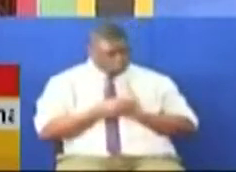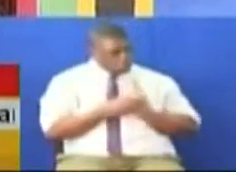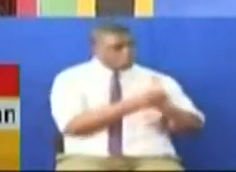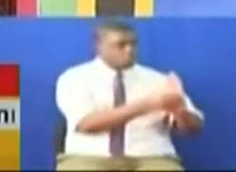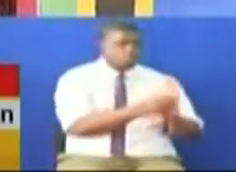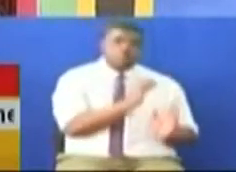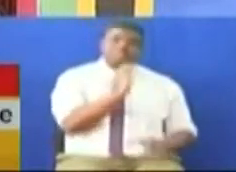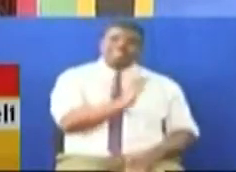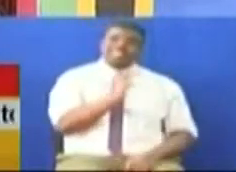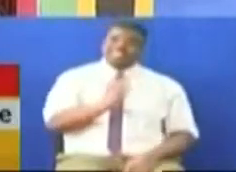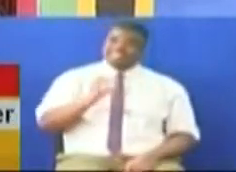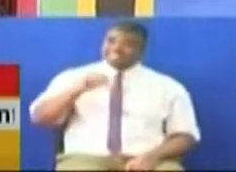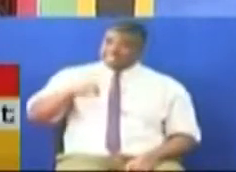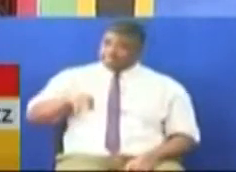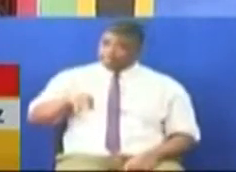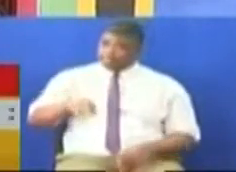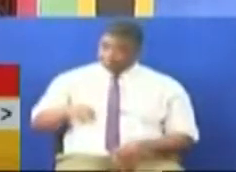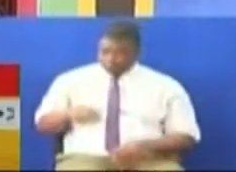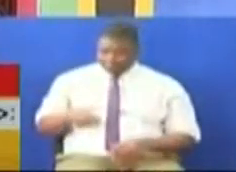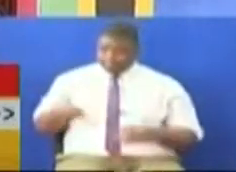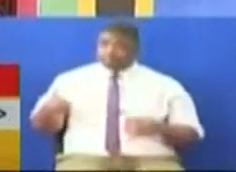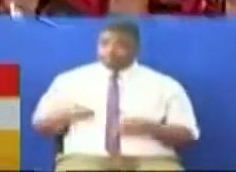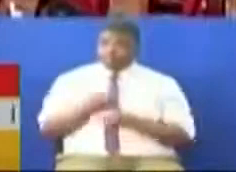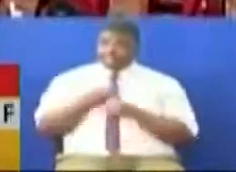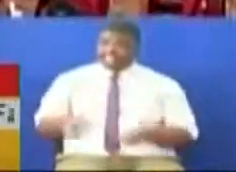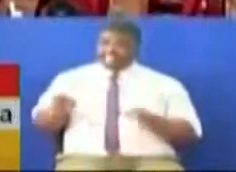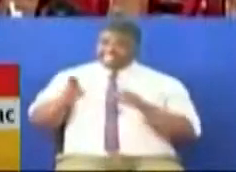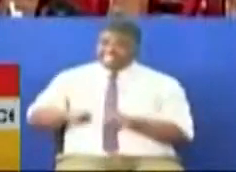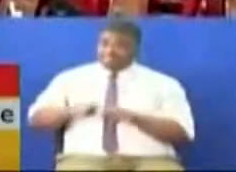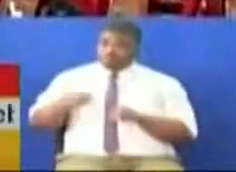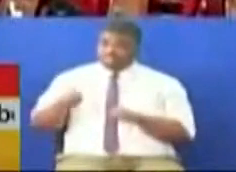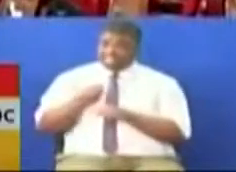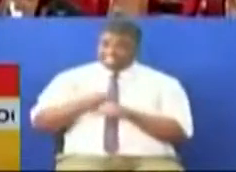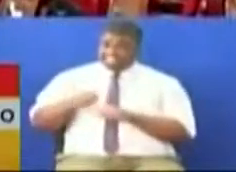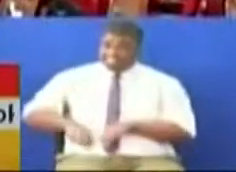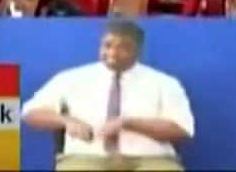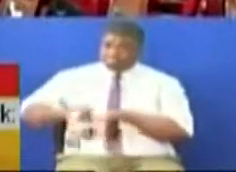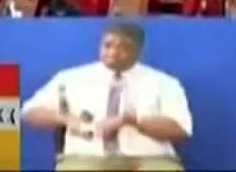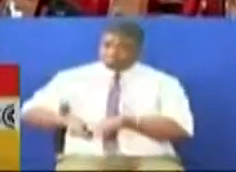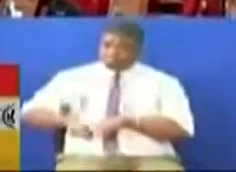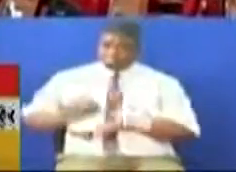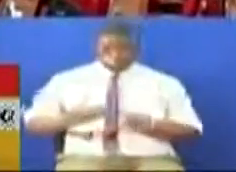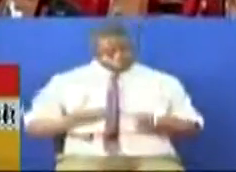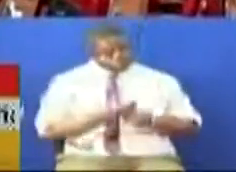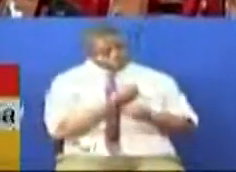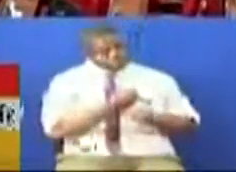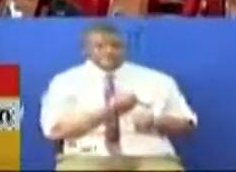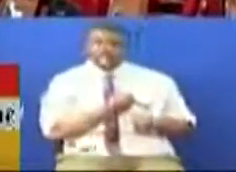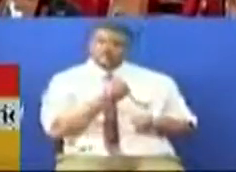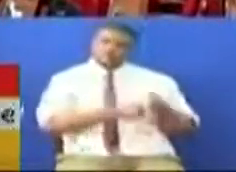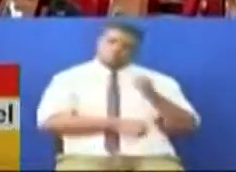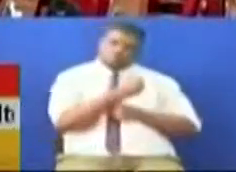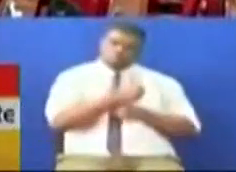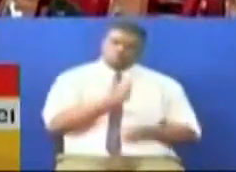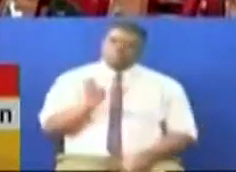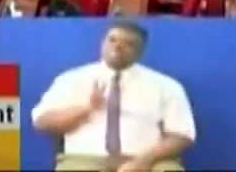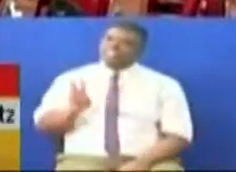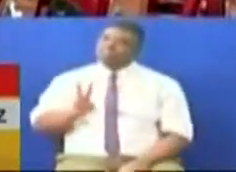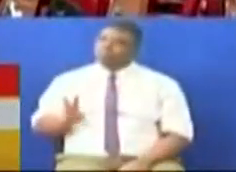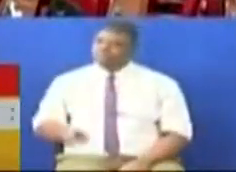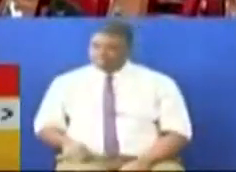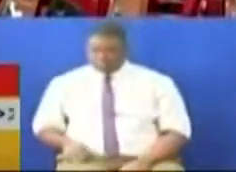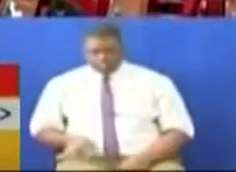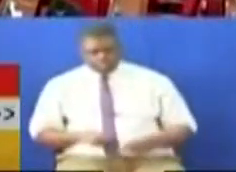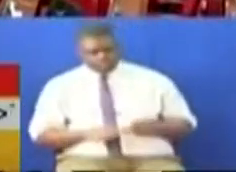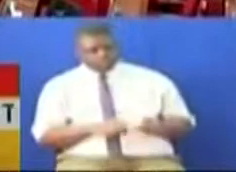Lakini sasa hivi tuliokuja kupata adhabu ya kazi hii mbovu iliyofanyika ili kupata serikali nani uongozi wa Chadema. Tunaomba